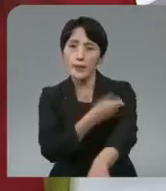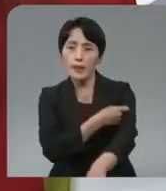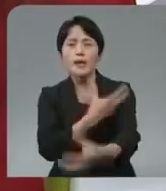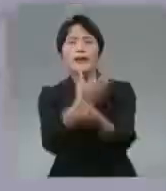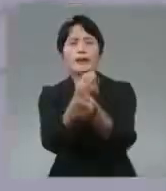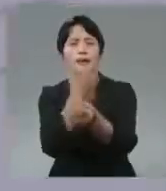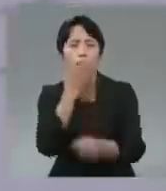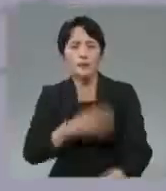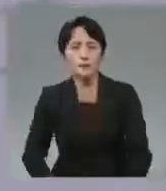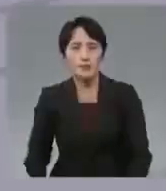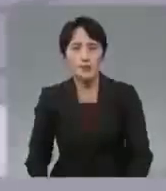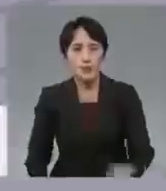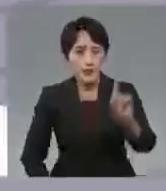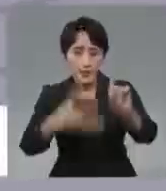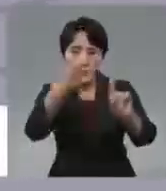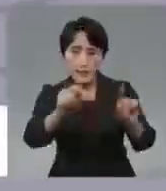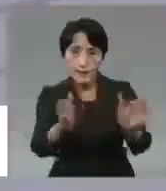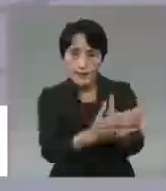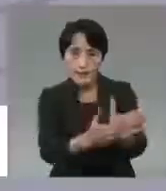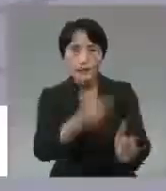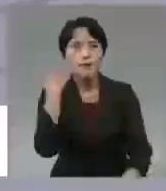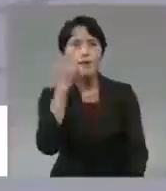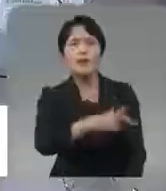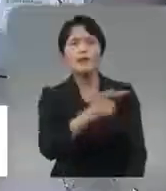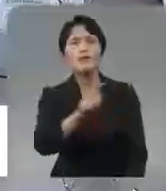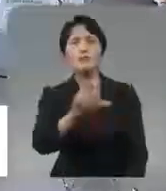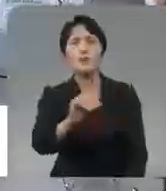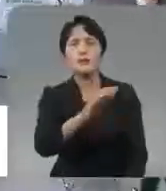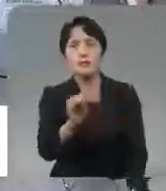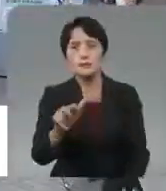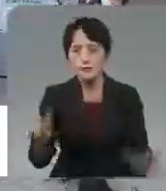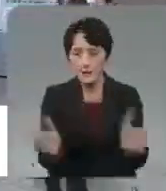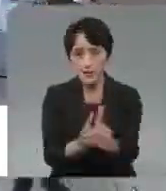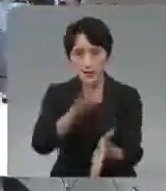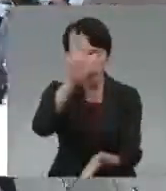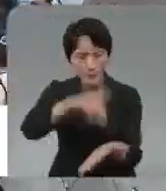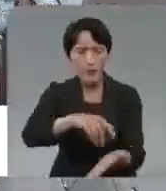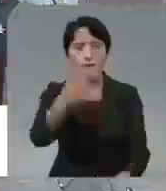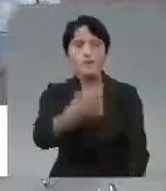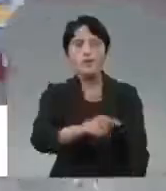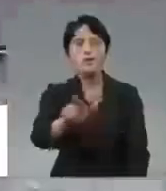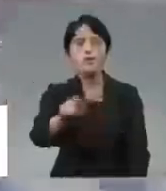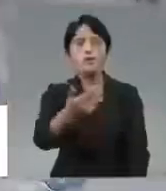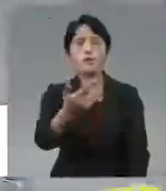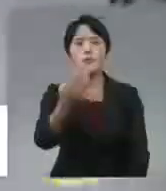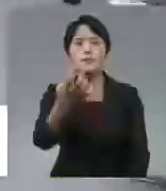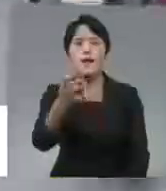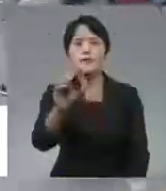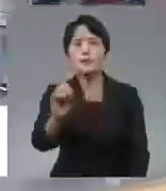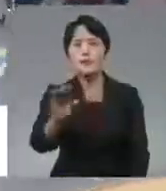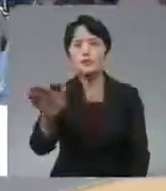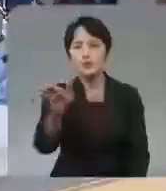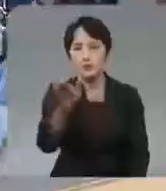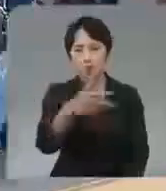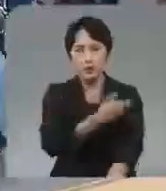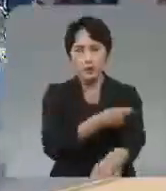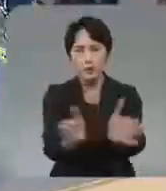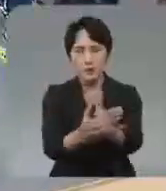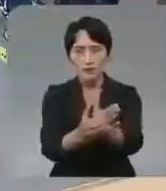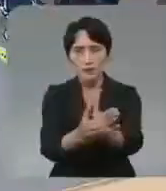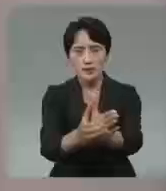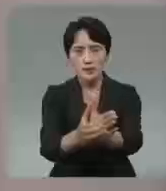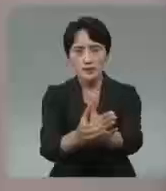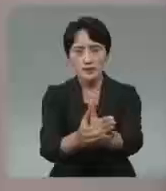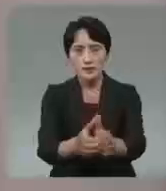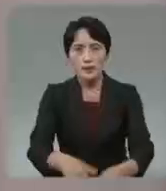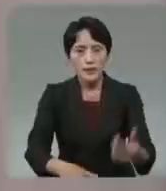而是相互保持社会距离，进行安全的休假。20日，韩国新增约150,000人接种第一剂新